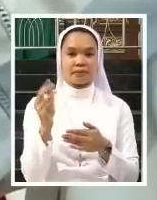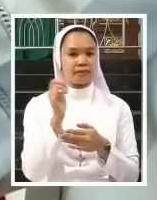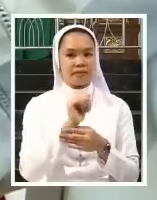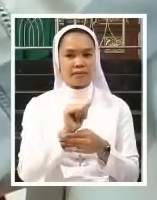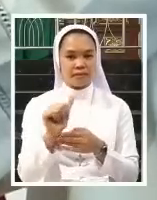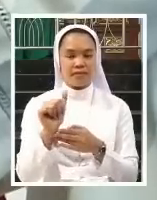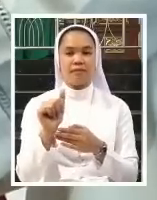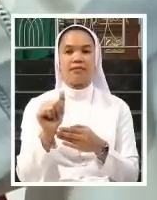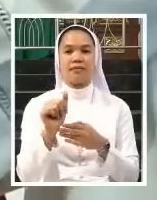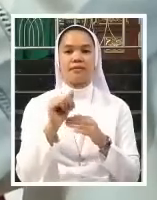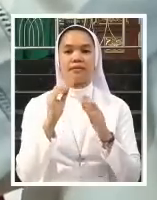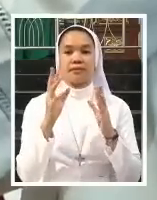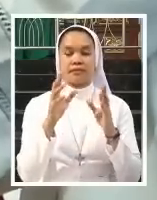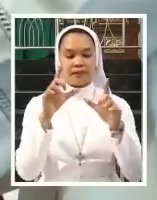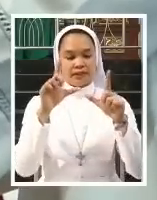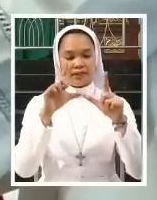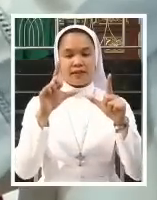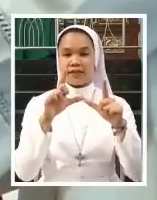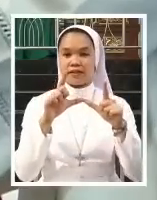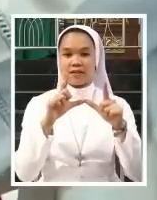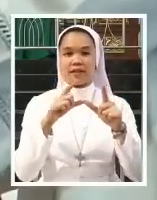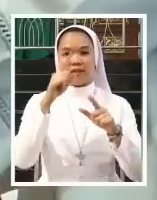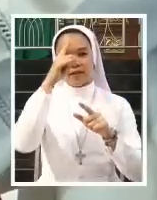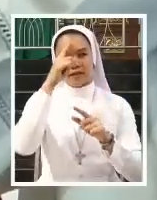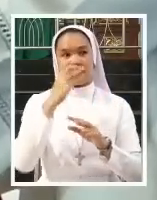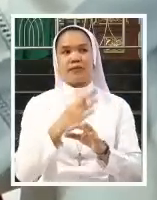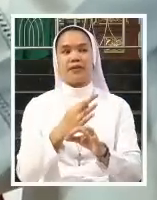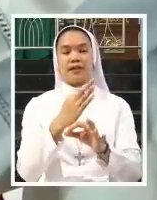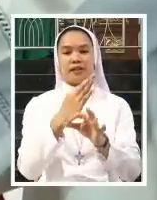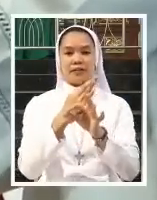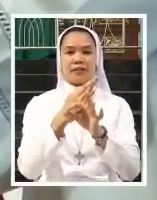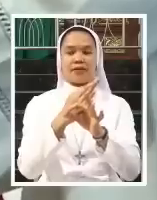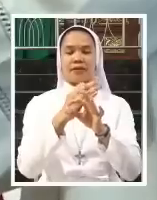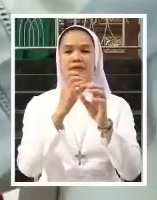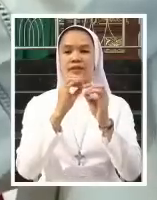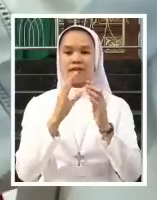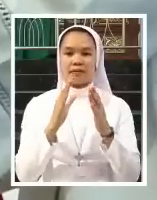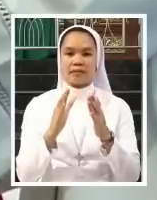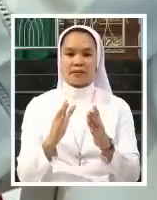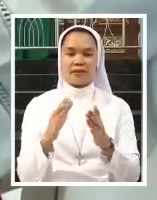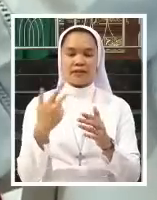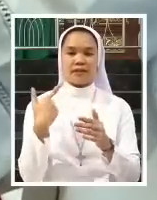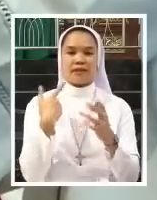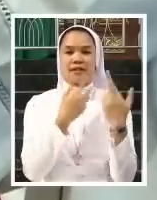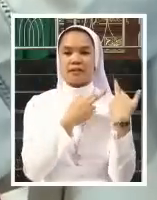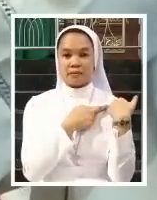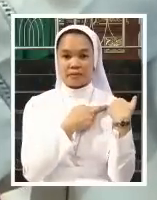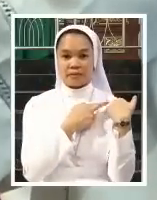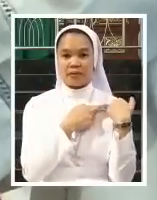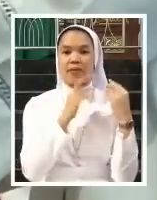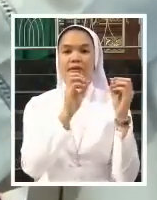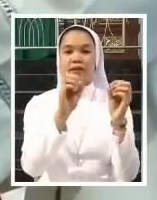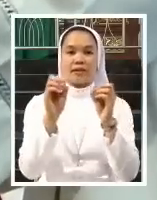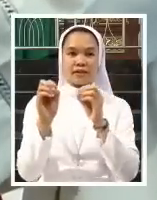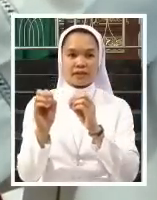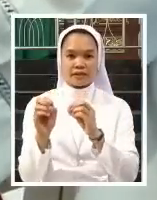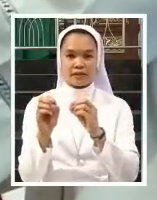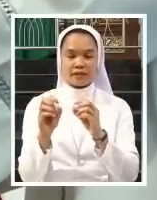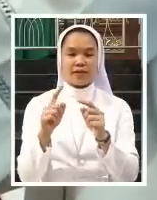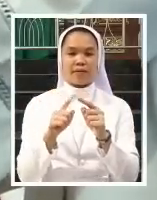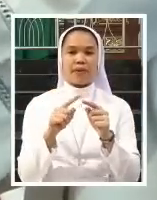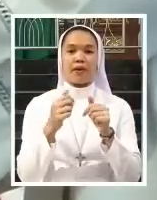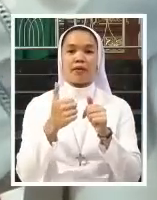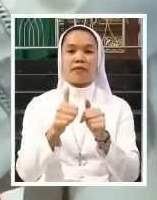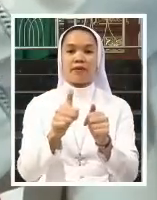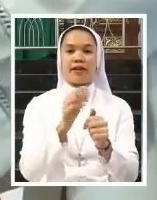sa liturgiya, asin maimbod na magutob kan banal na katugdan ning pagtukdo sa pagsunod